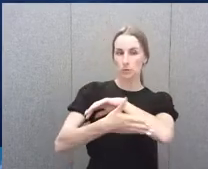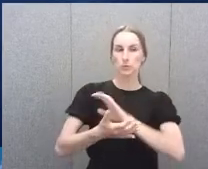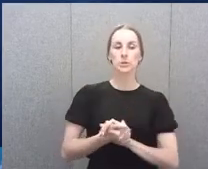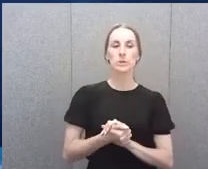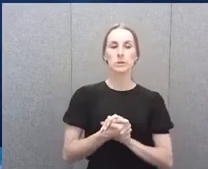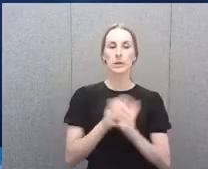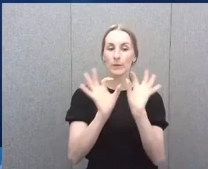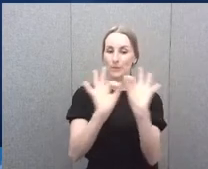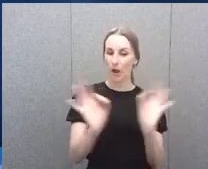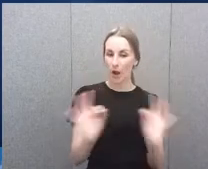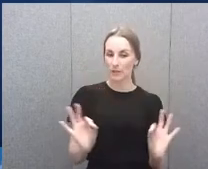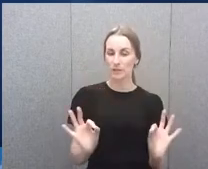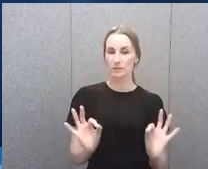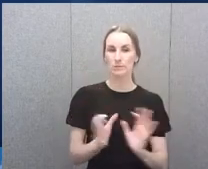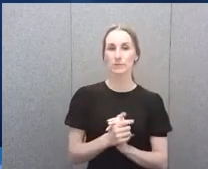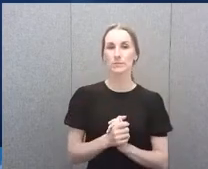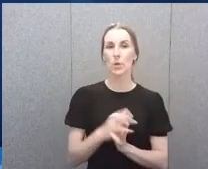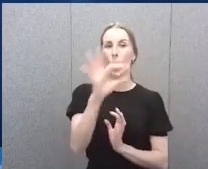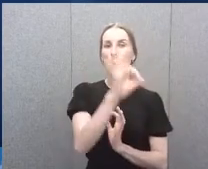к этой